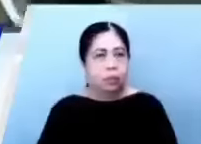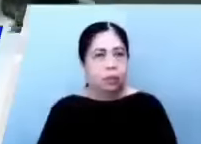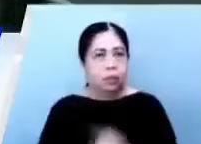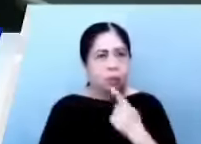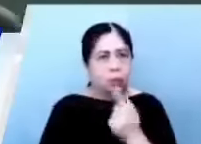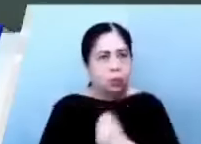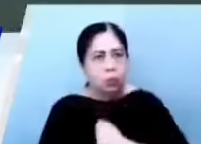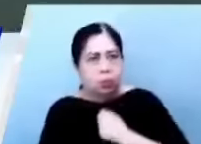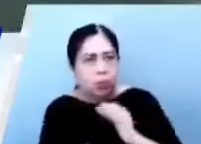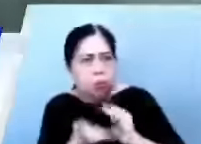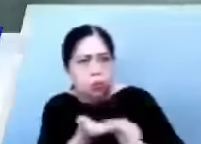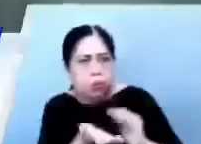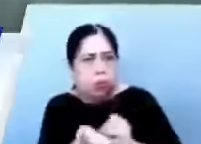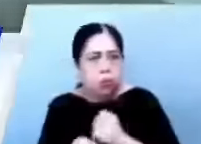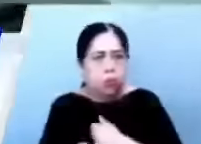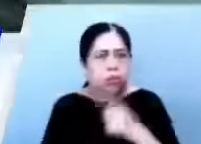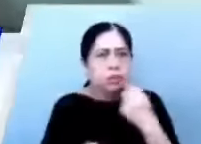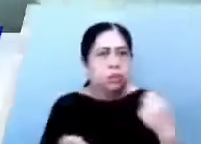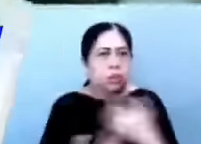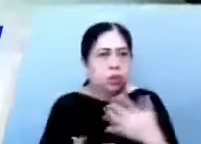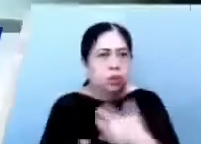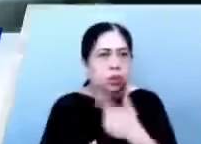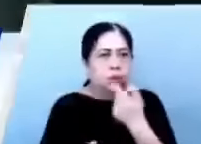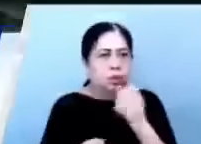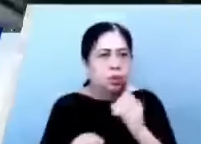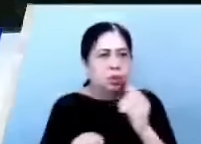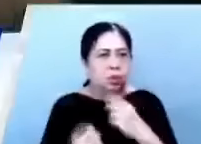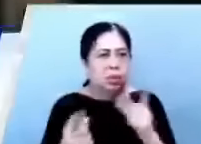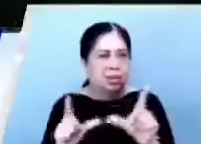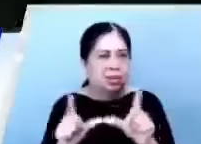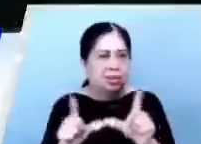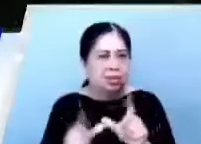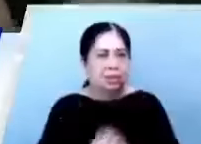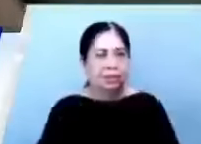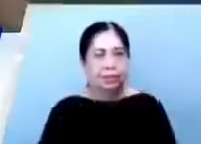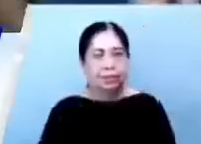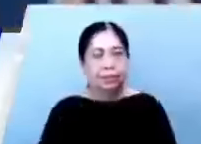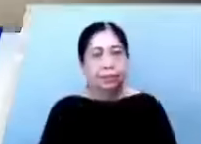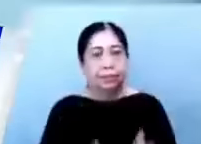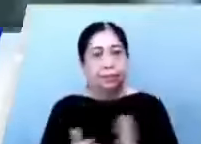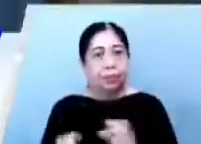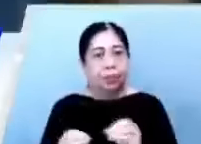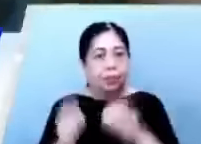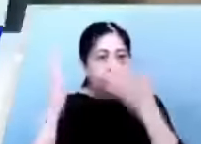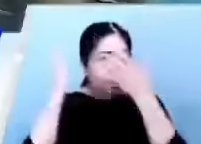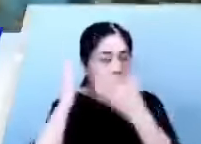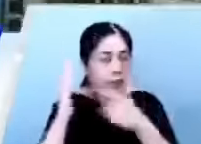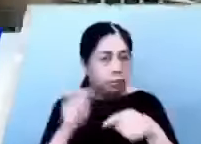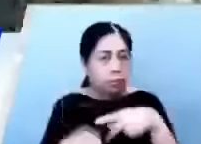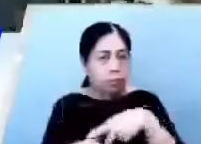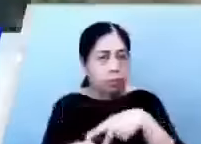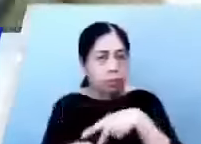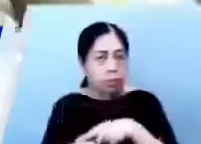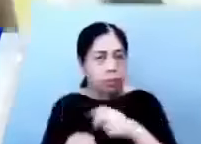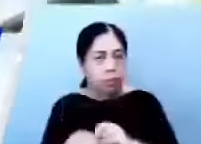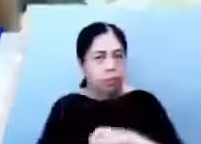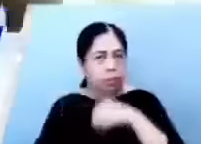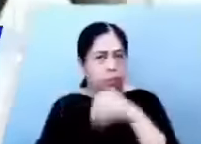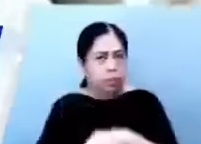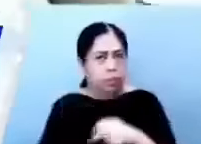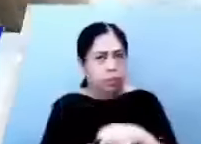tawad, natakot lang daw siya dahil wala siyang dalang lisensya. Bukod dyan, wala ring helmet ang mga sakay niya at sobra-sobra pa ang